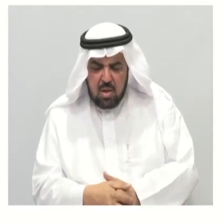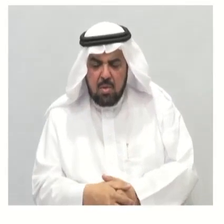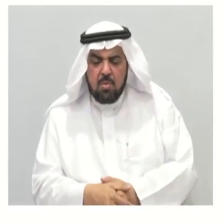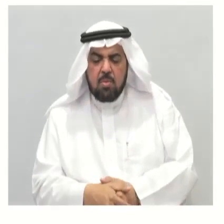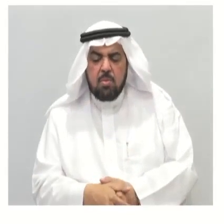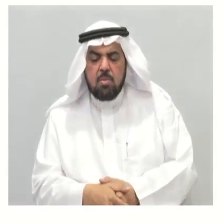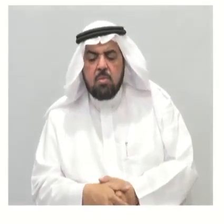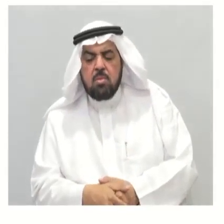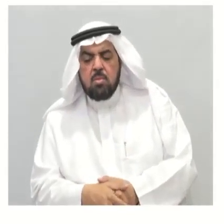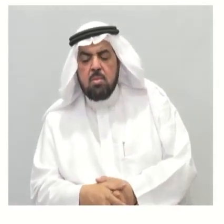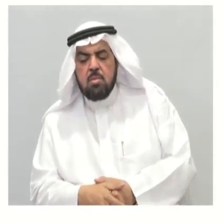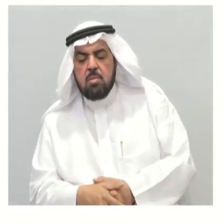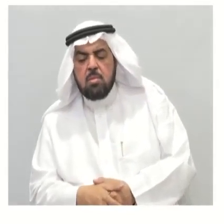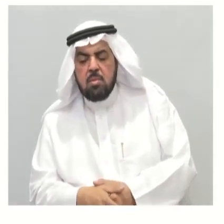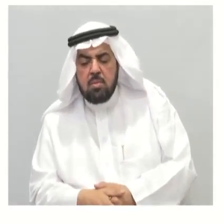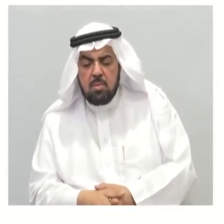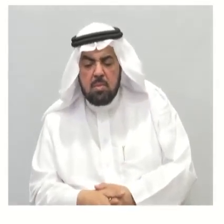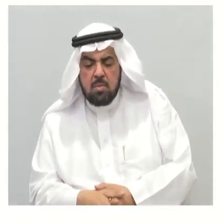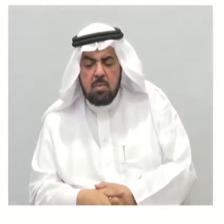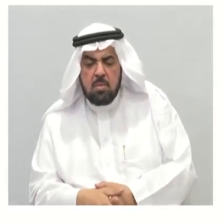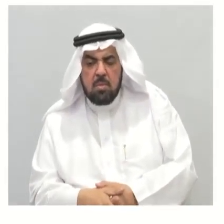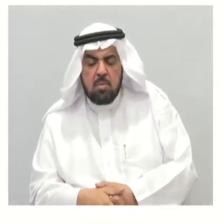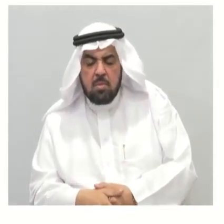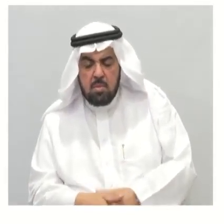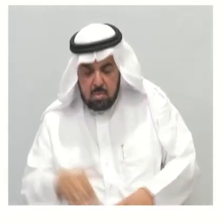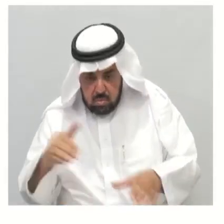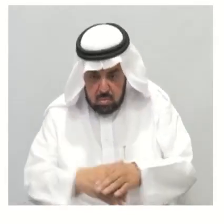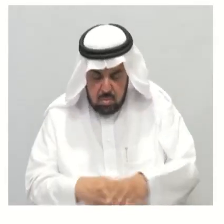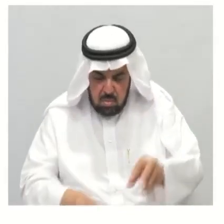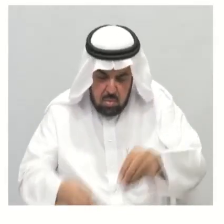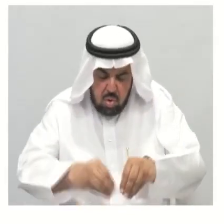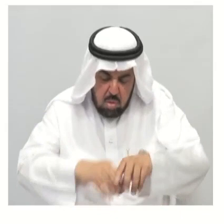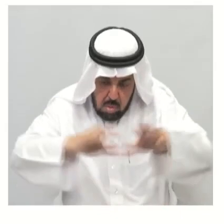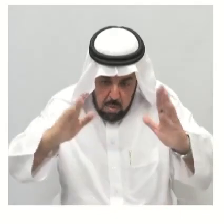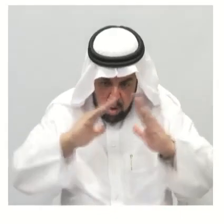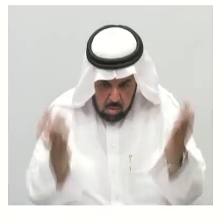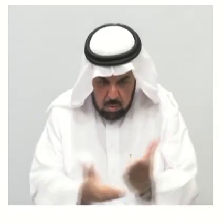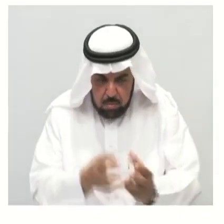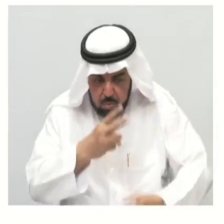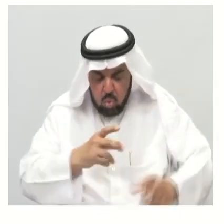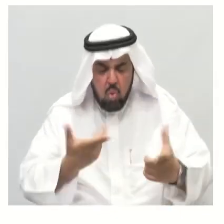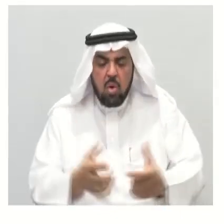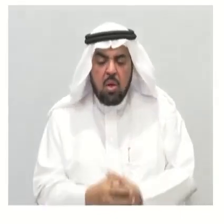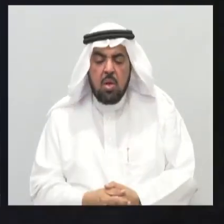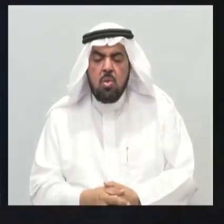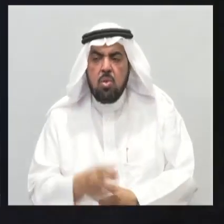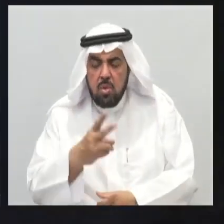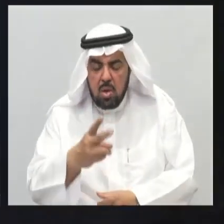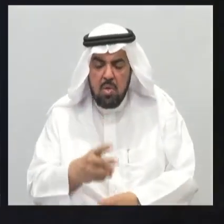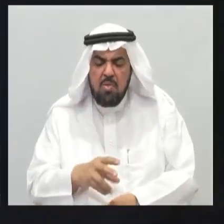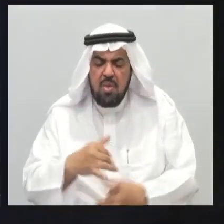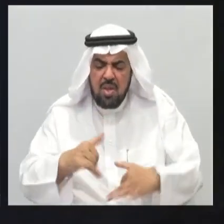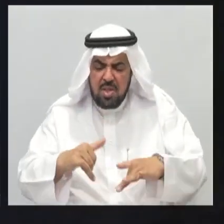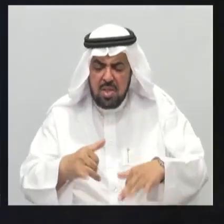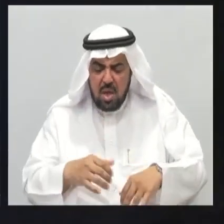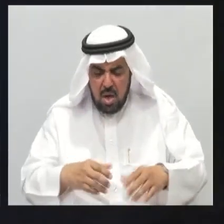الرمز؟ عندما تدخل في المختبر ستجد هذا الرمز موجود. على ماذا يدل هذا الرمز؟ وأحياناً في بعض